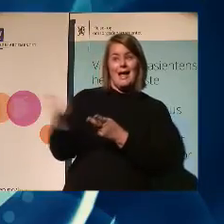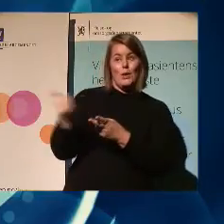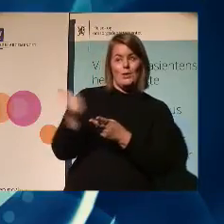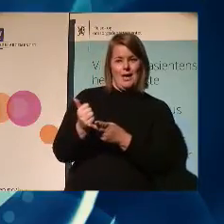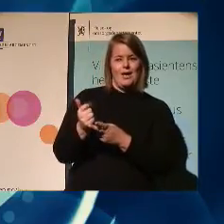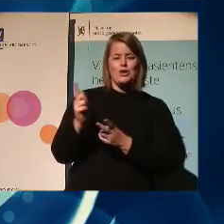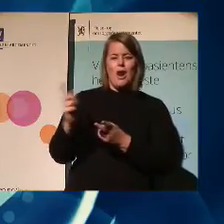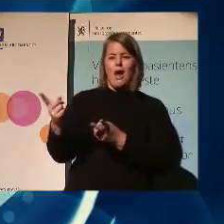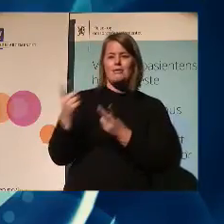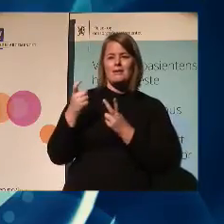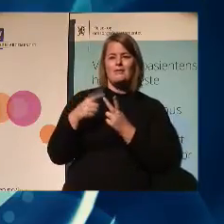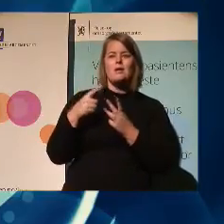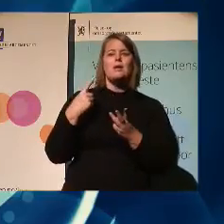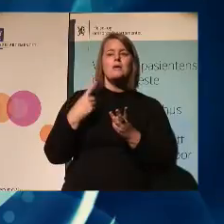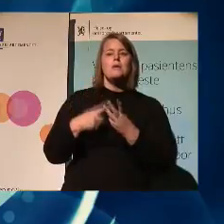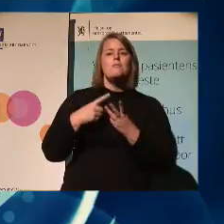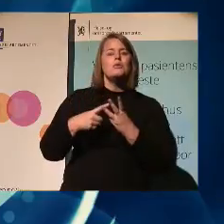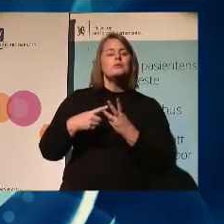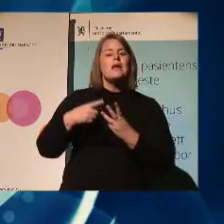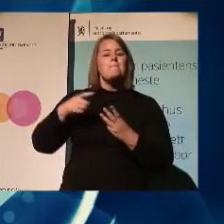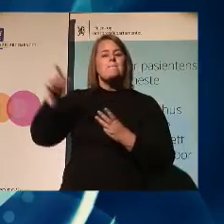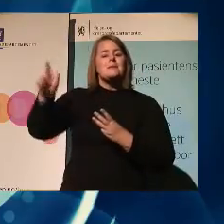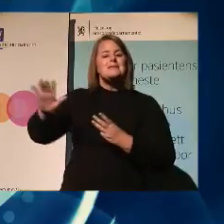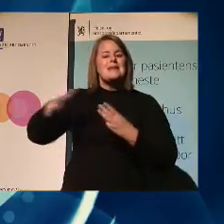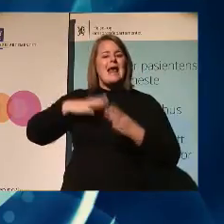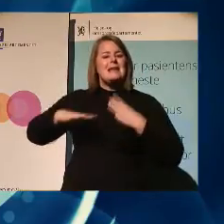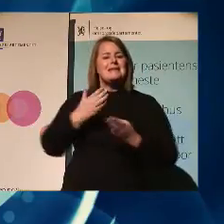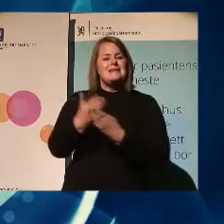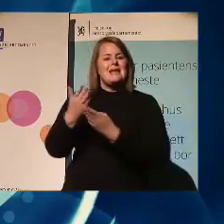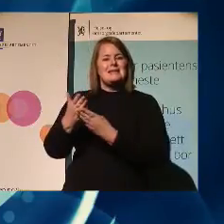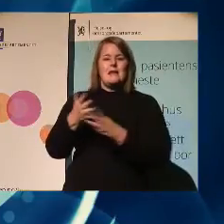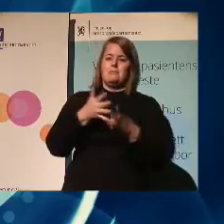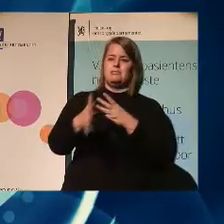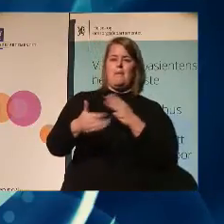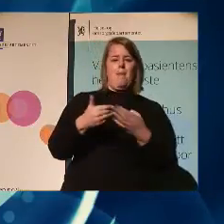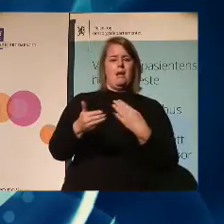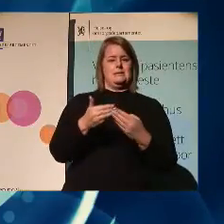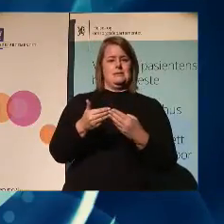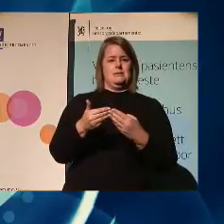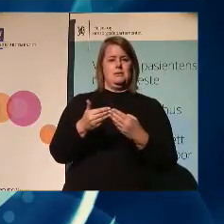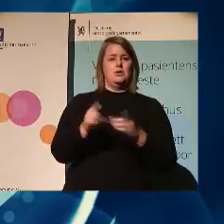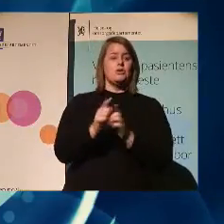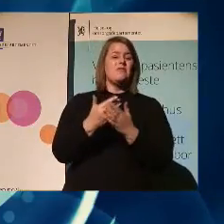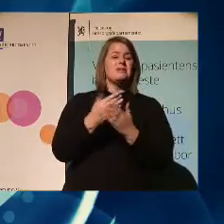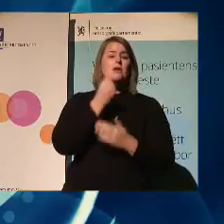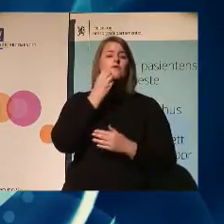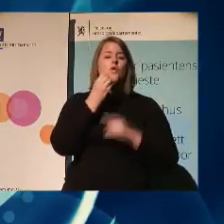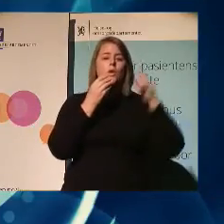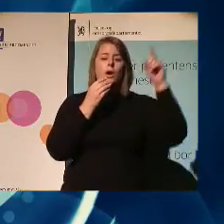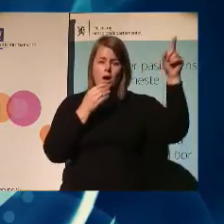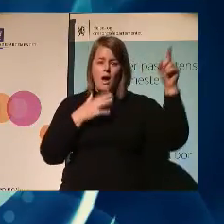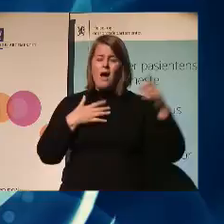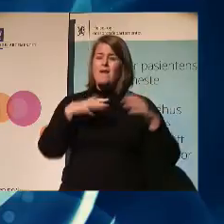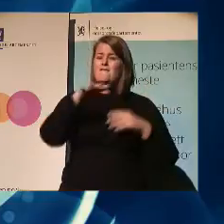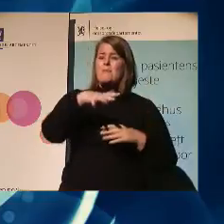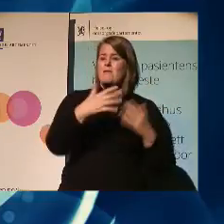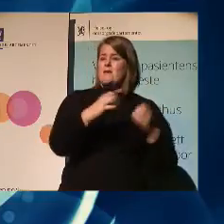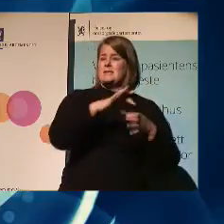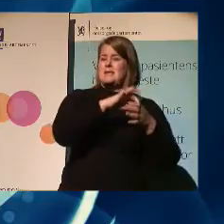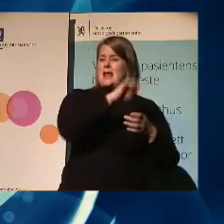det pasientens helsetjeneste i praksis. For da kan man møtes og gjøre som de gjør i Florø, hvor de har 15 fastleger og mye